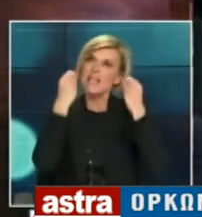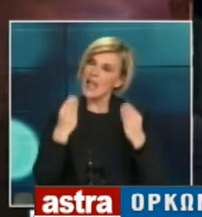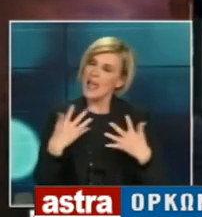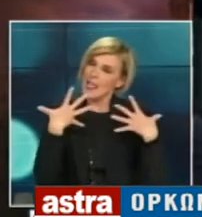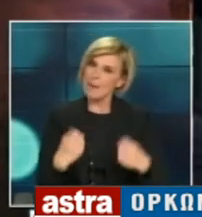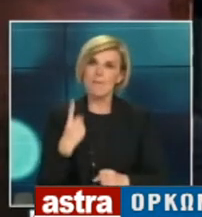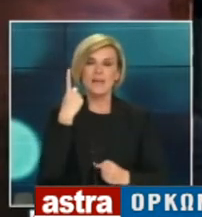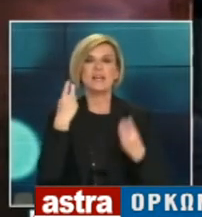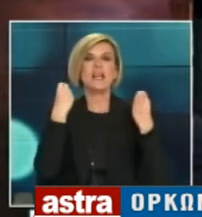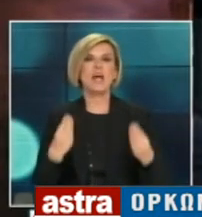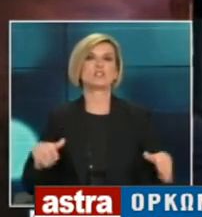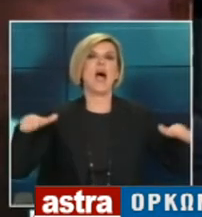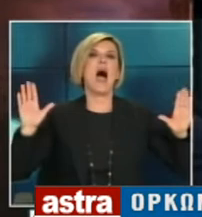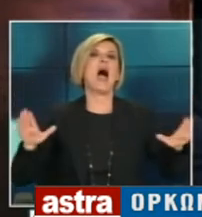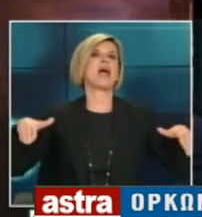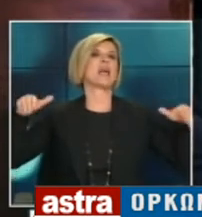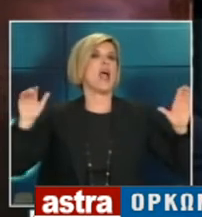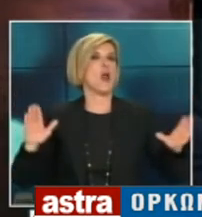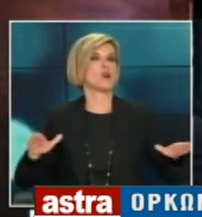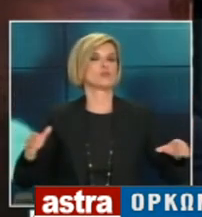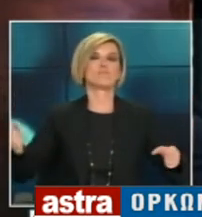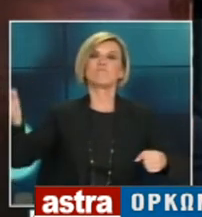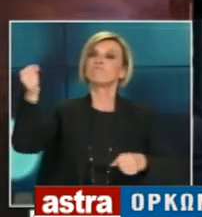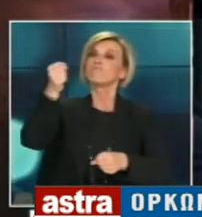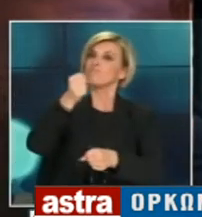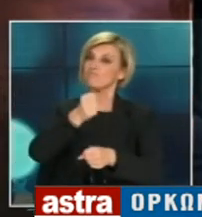άγγελος επικράτησε. Και σε κάθε μία από αυτές τις στιγμές,